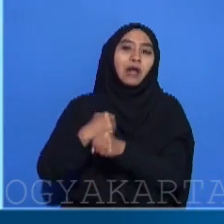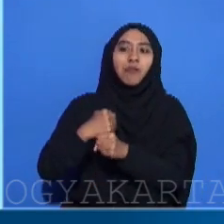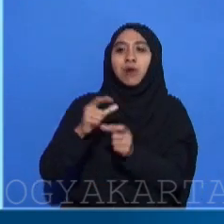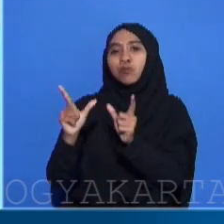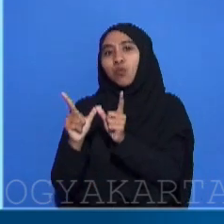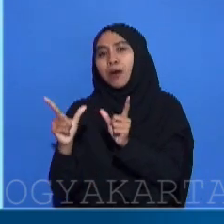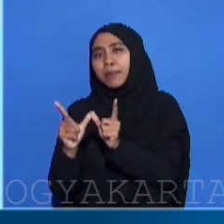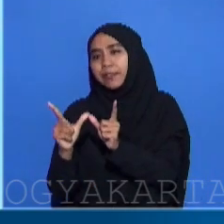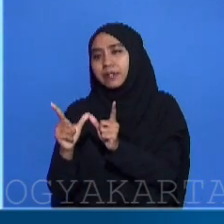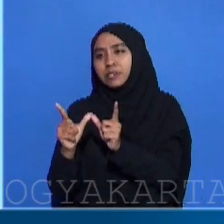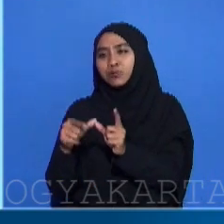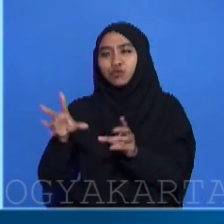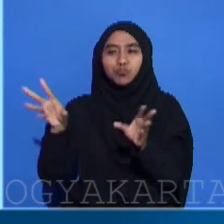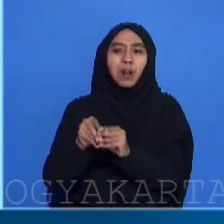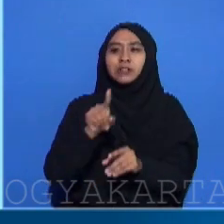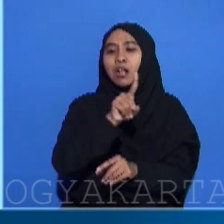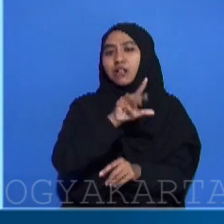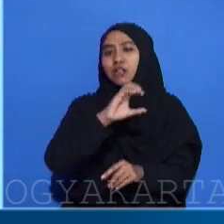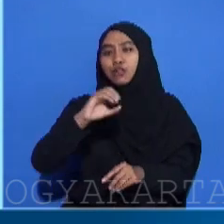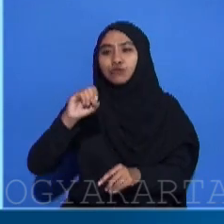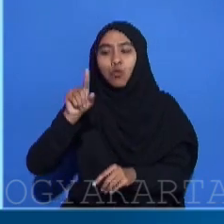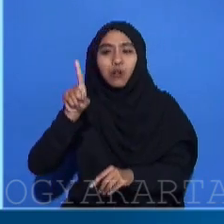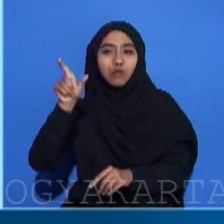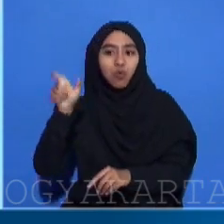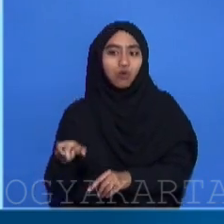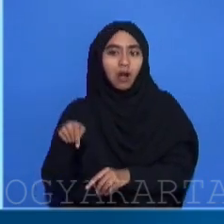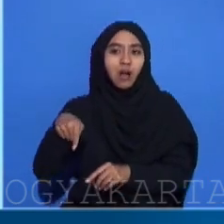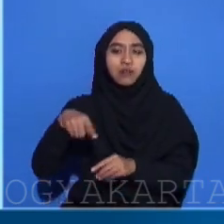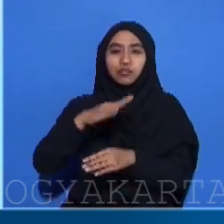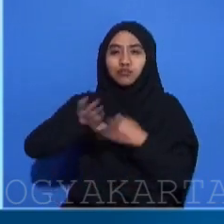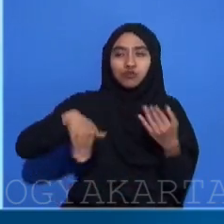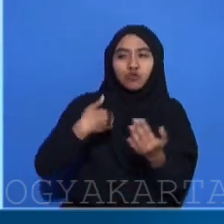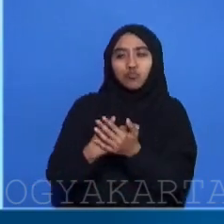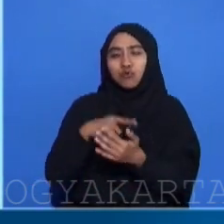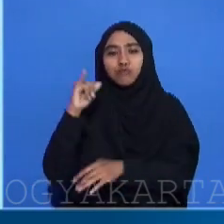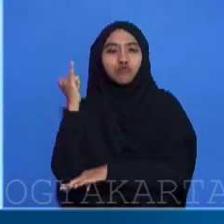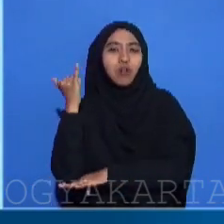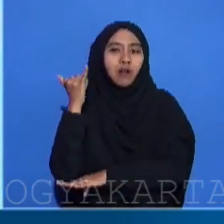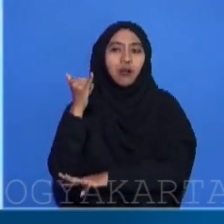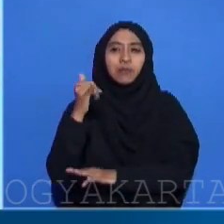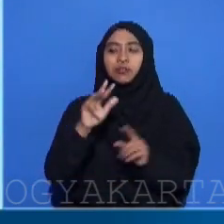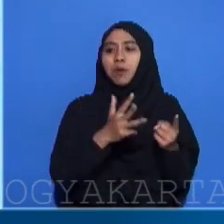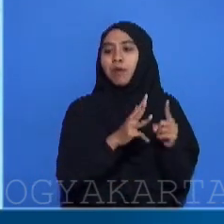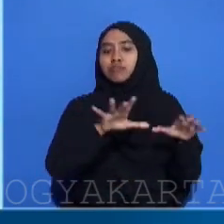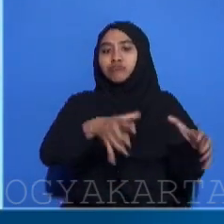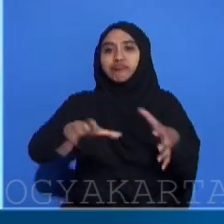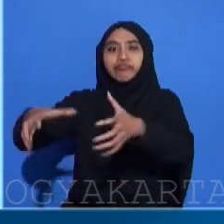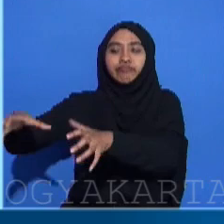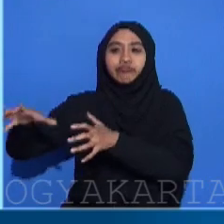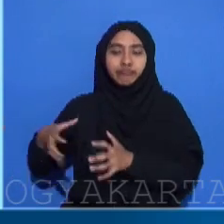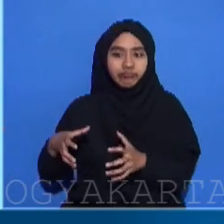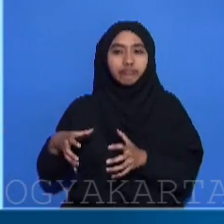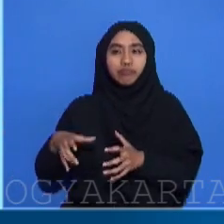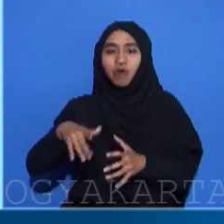diikuti 101 atlet dari kabupaten dan kota se DIY mempertandingkan 19 nomor kategori tarung maupun seni